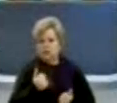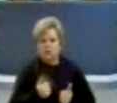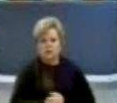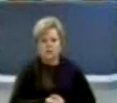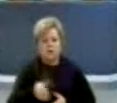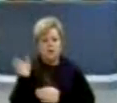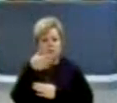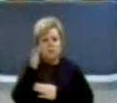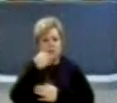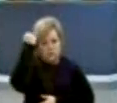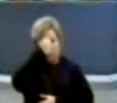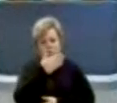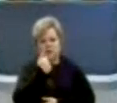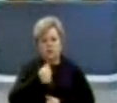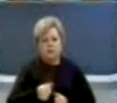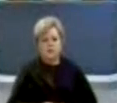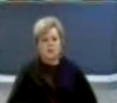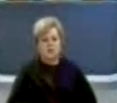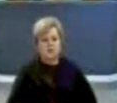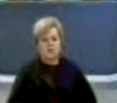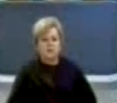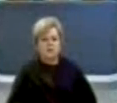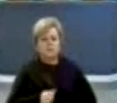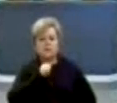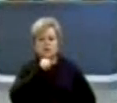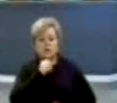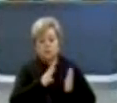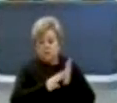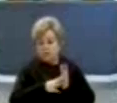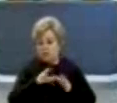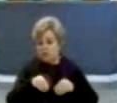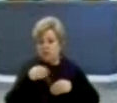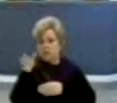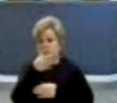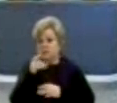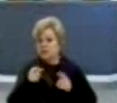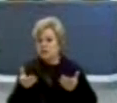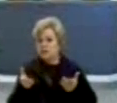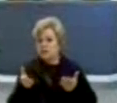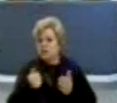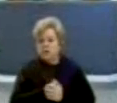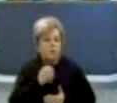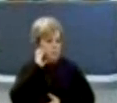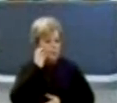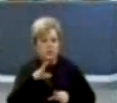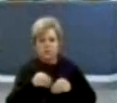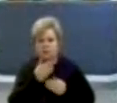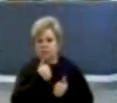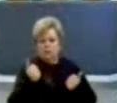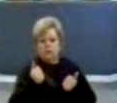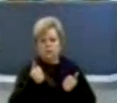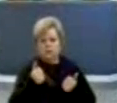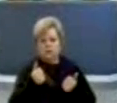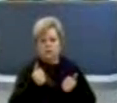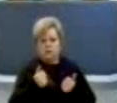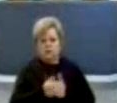flamuri i Kosovës nuk është aty. Ai bie që tash që Isa Mustafa nuk e pranon flamurin e Kosovës, nashta. Po dorën zemra aty Brukseli nuk pranon flamurin e Kosovës, sepse